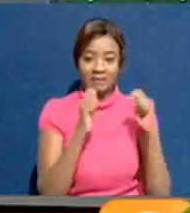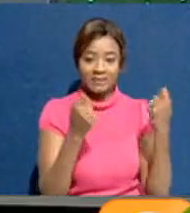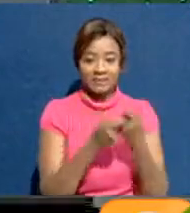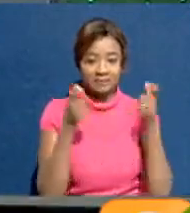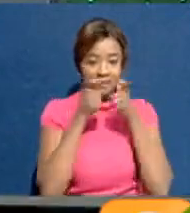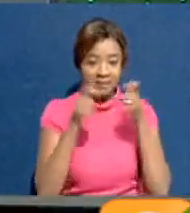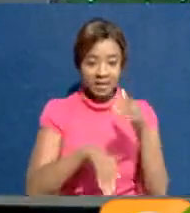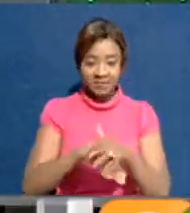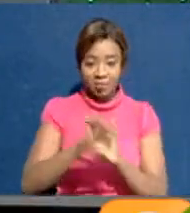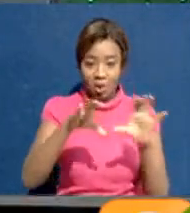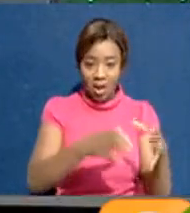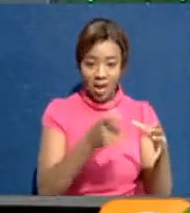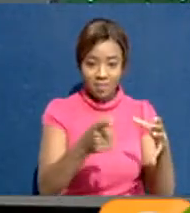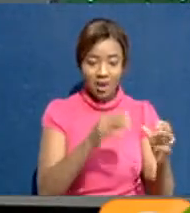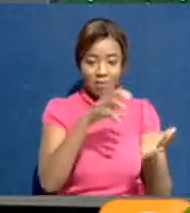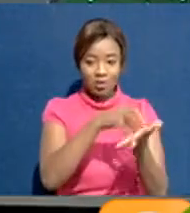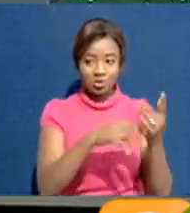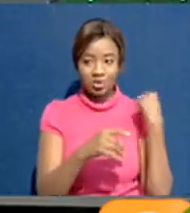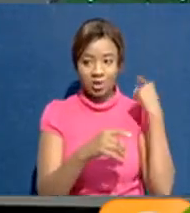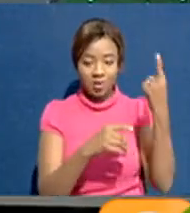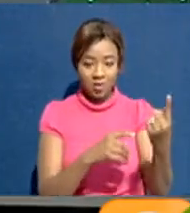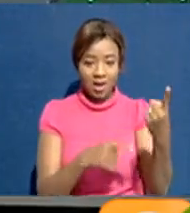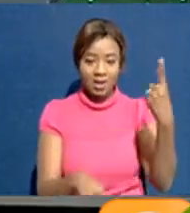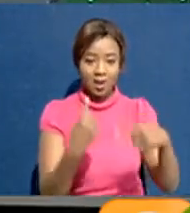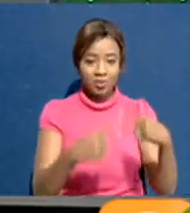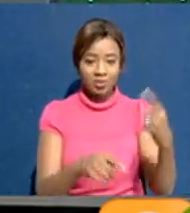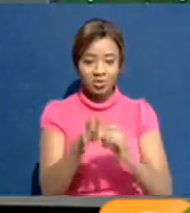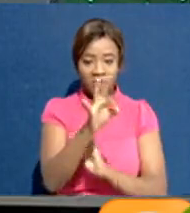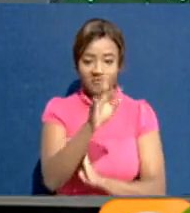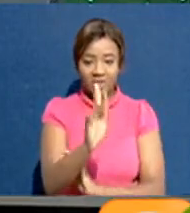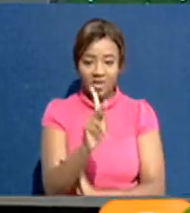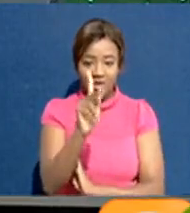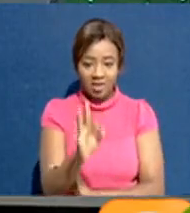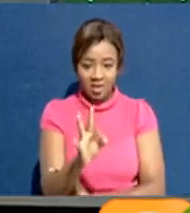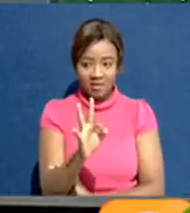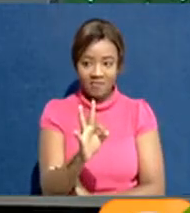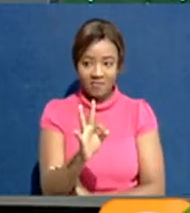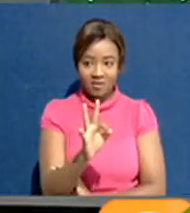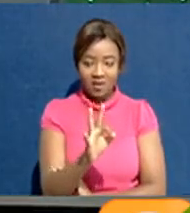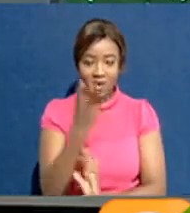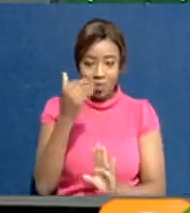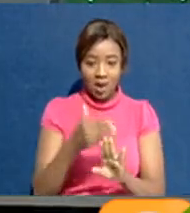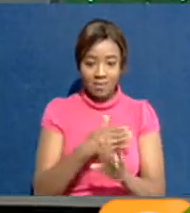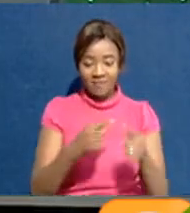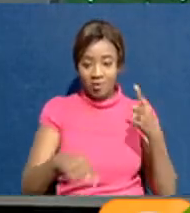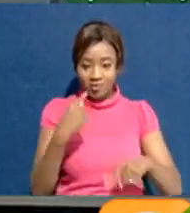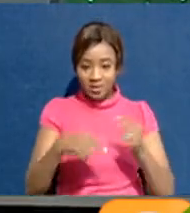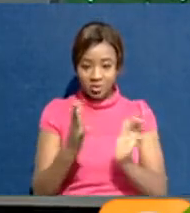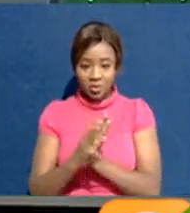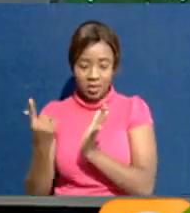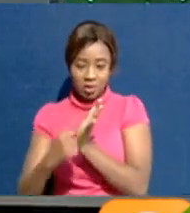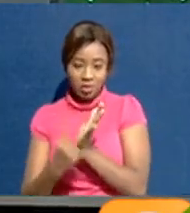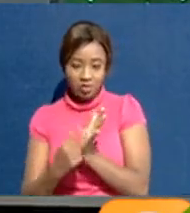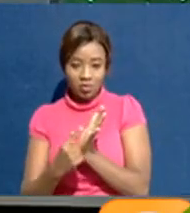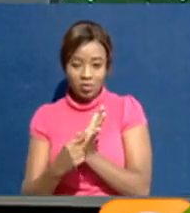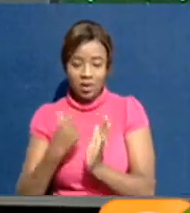Tusker FC imehifadhi nafasi yao ya kwanza kwenye ligi kuu ya taifa ya FKF PL baada ya kutoka sare tasa na timu ya Gor Mahia katika